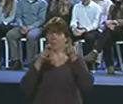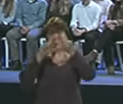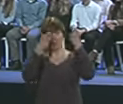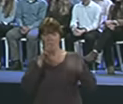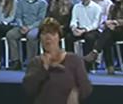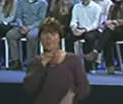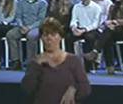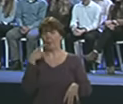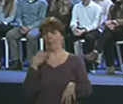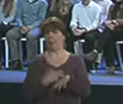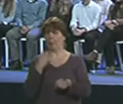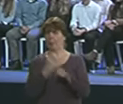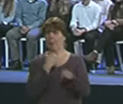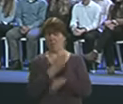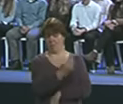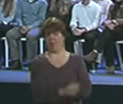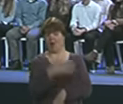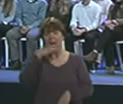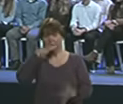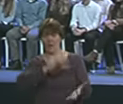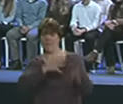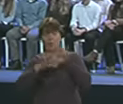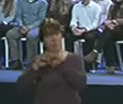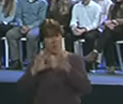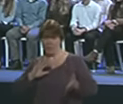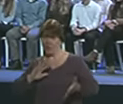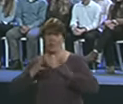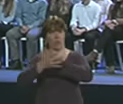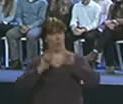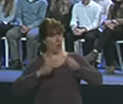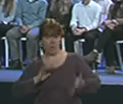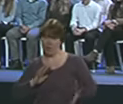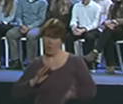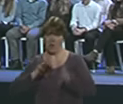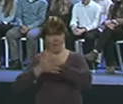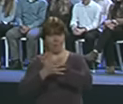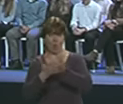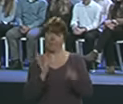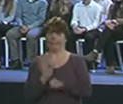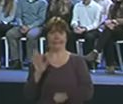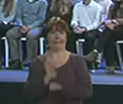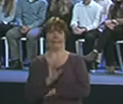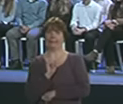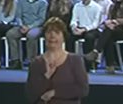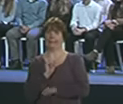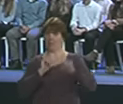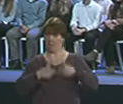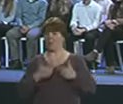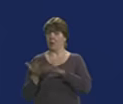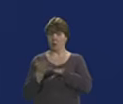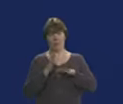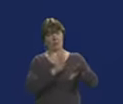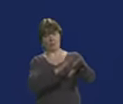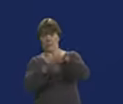que c'est difficile. Les enfants ont changé. La famille a changé. L'école a changé. Pas assez. Mais ce que je veux leur